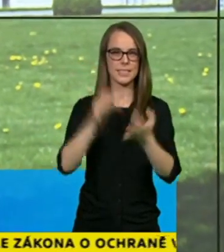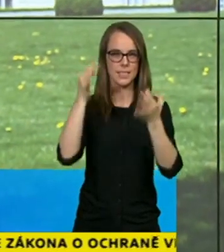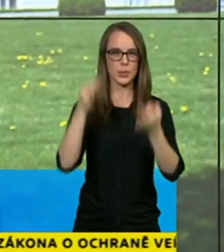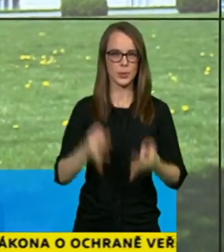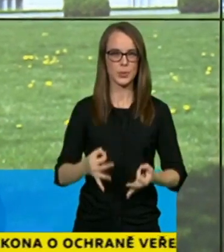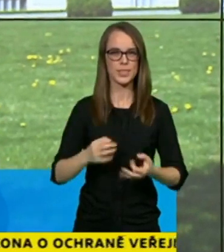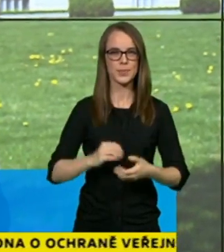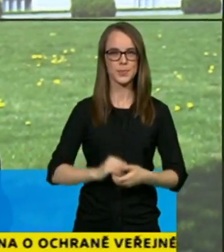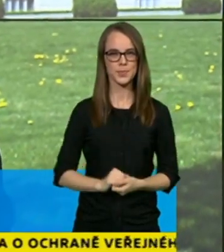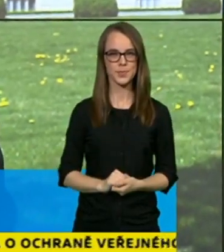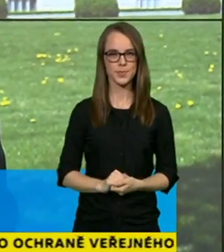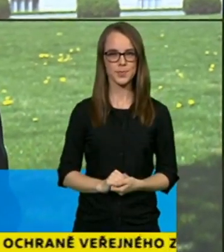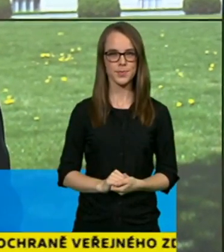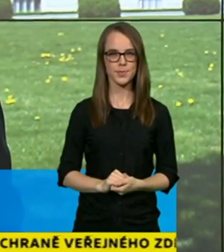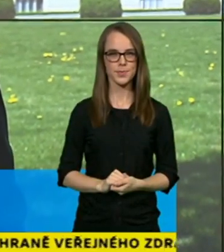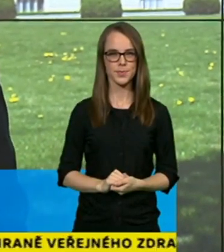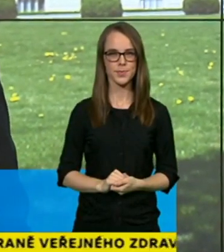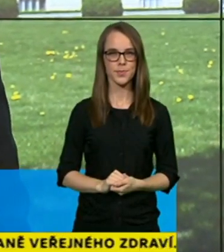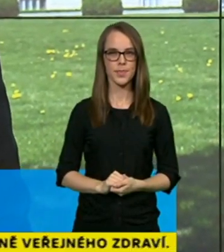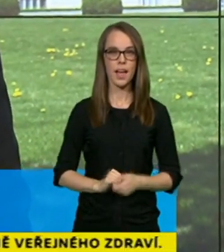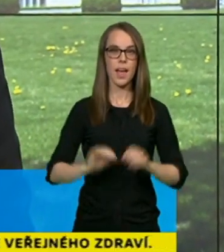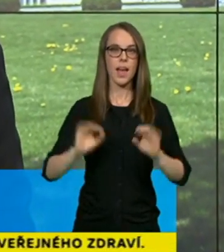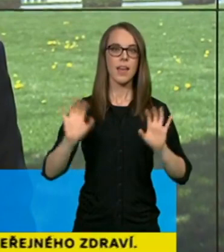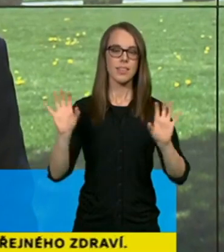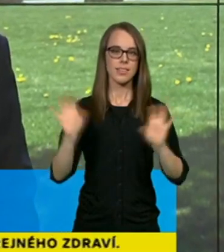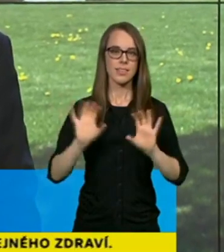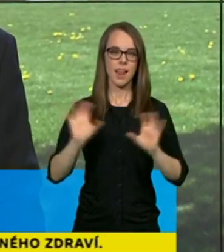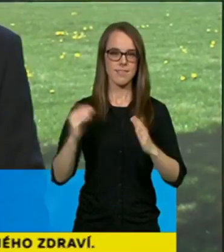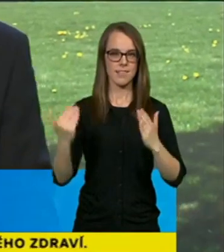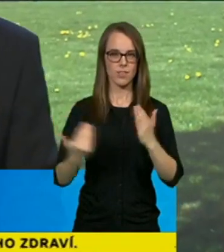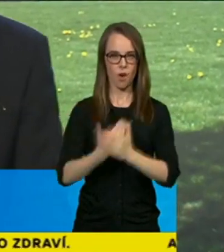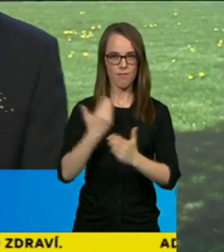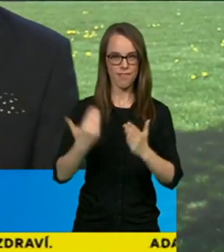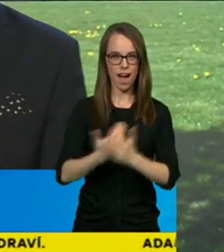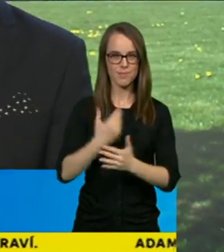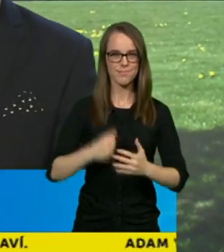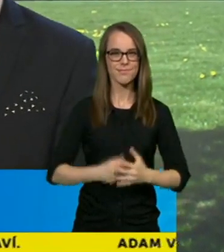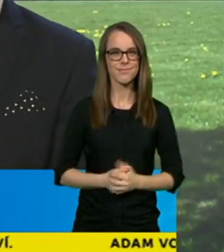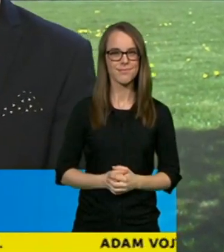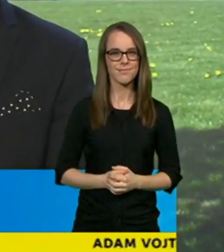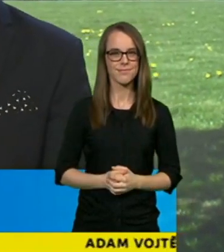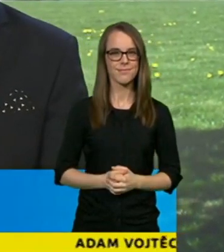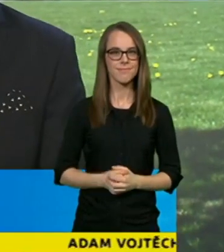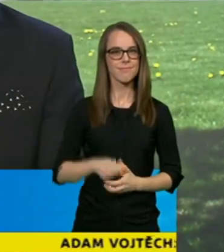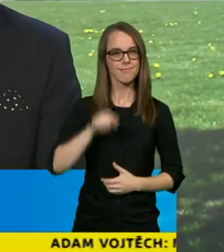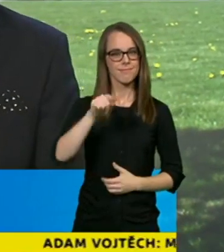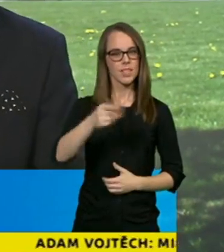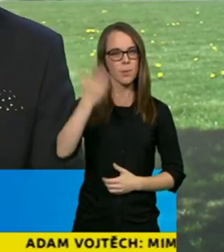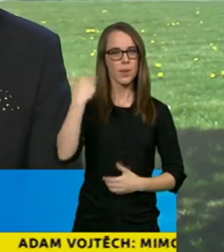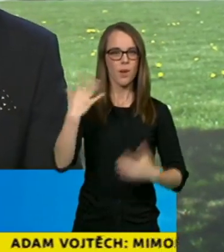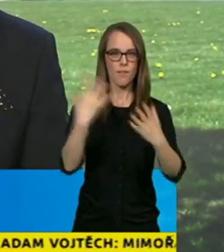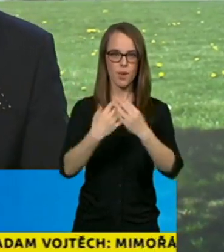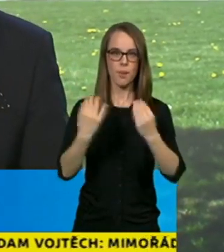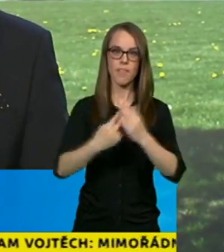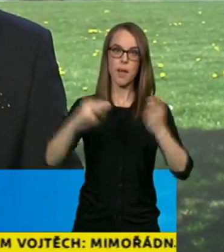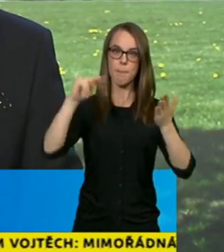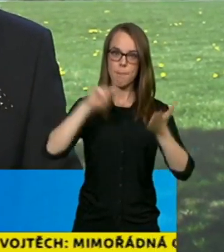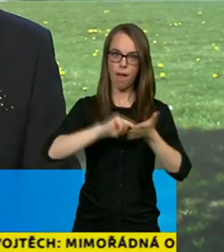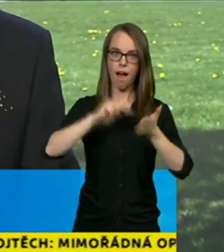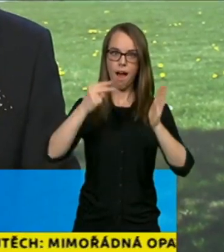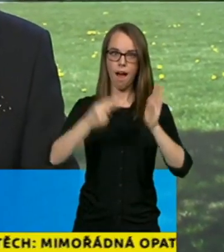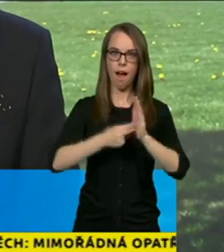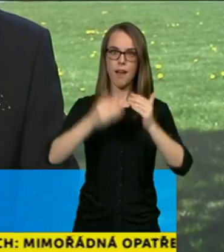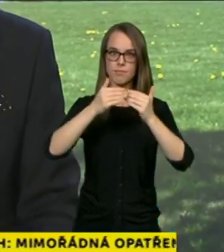ministře, vy jste tady hovořil o nějakém plánu, tak jestli například je nějaký plán, podle kterého by se roušky mohly